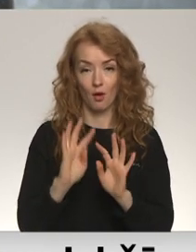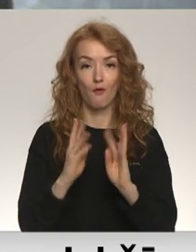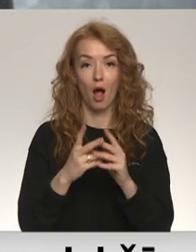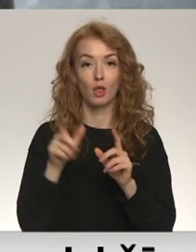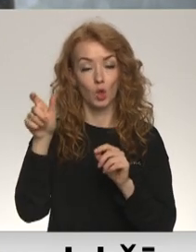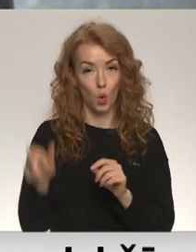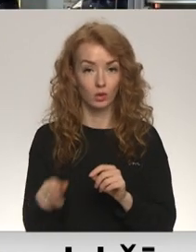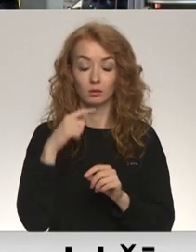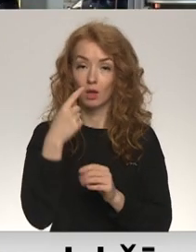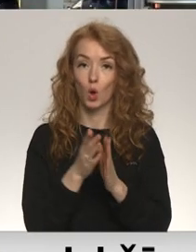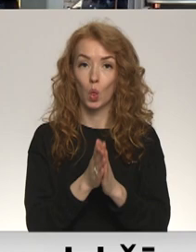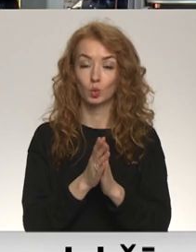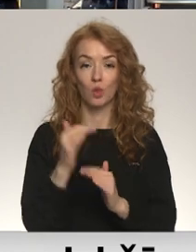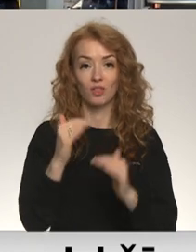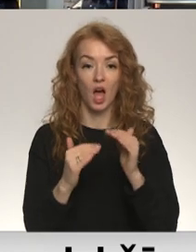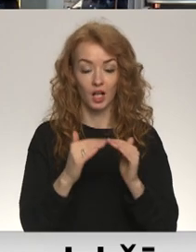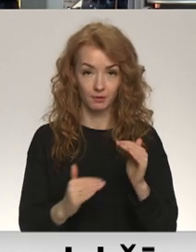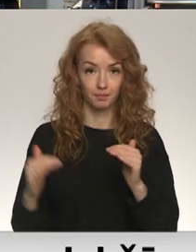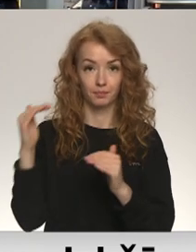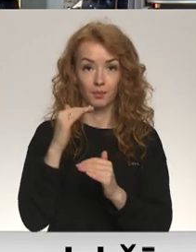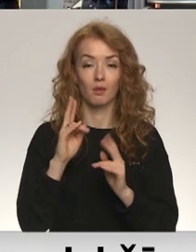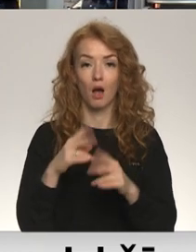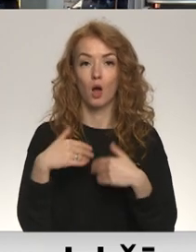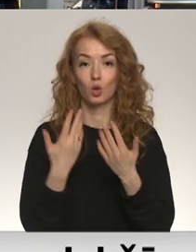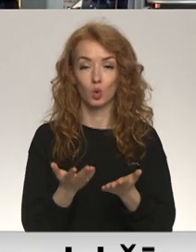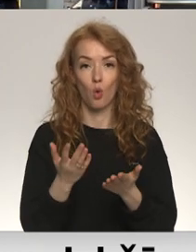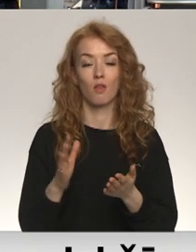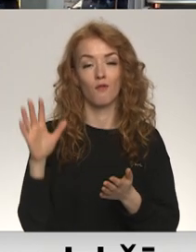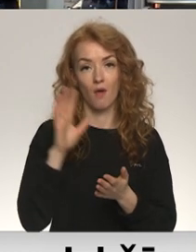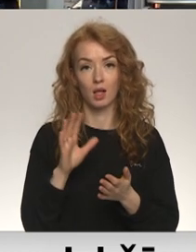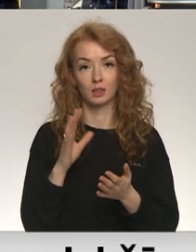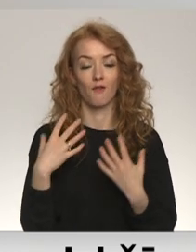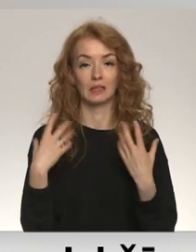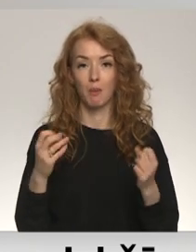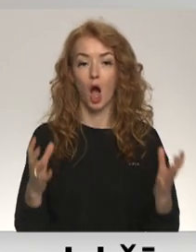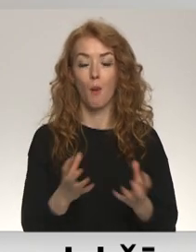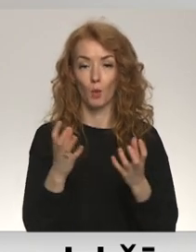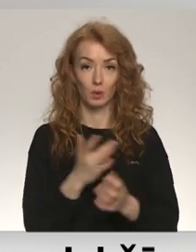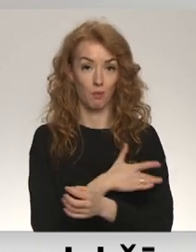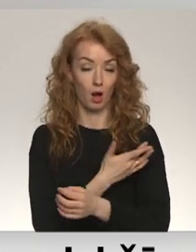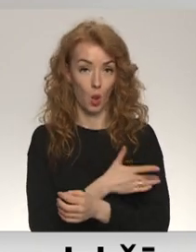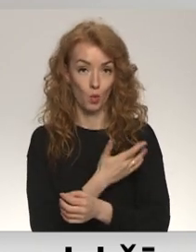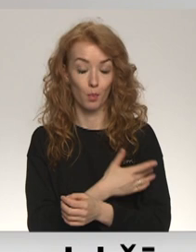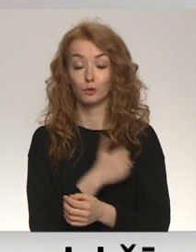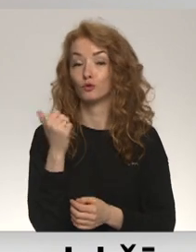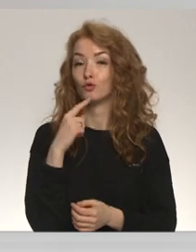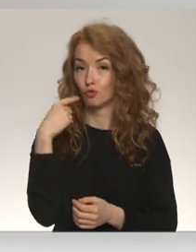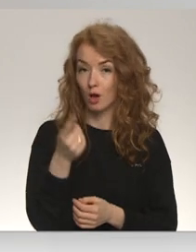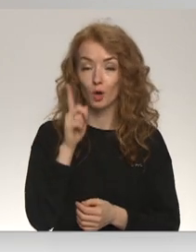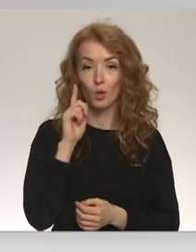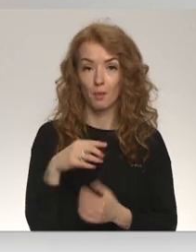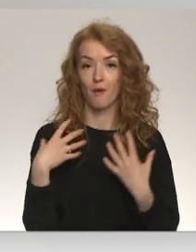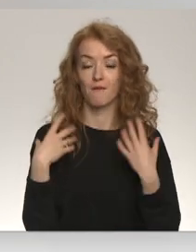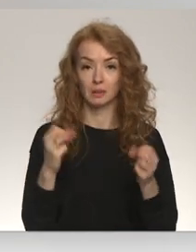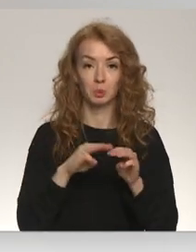rosina celt tarifus, par kādiem slimnīcas sniedz valsts veselības aprūpes pakalpojumus. Un otrs ir, protams, ka veselības